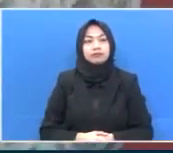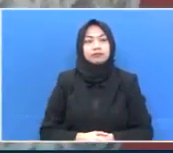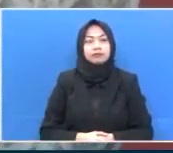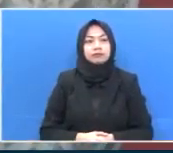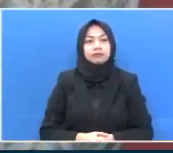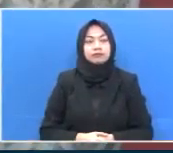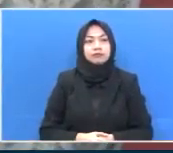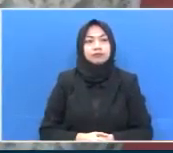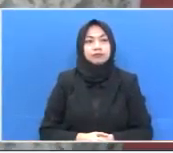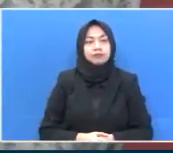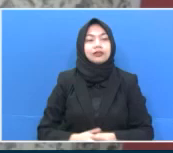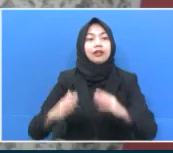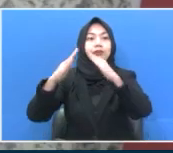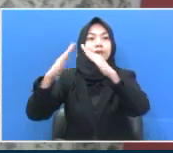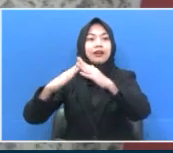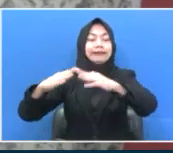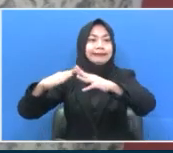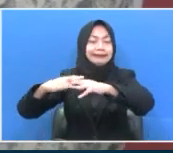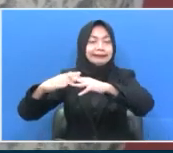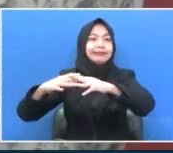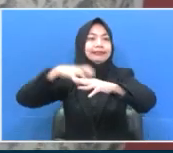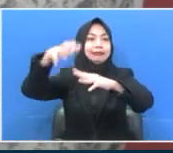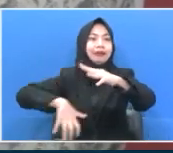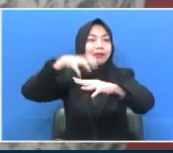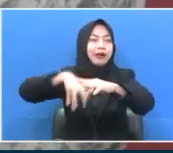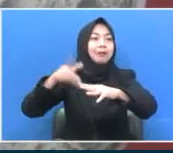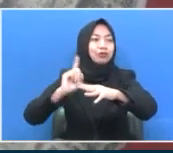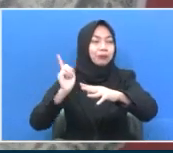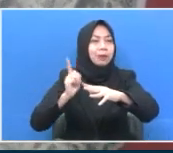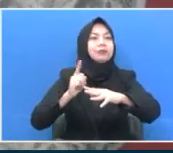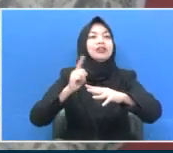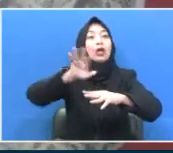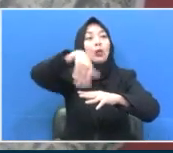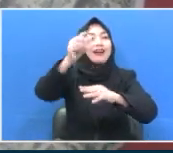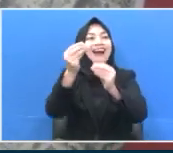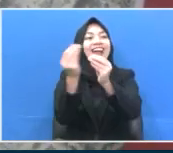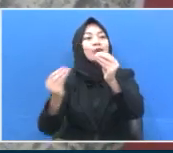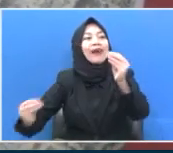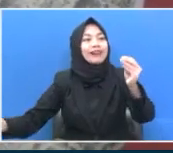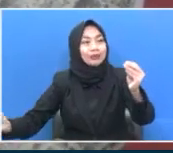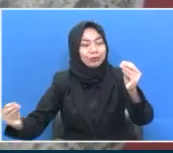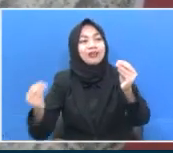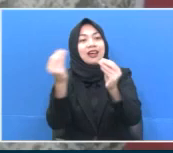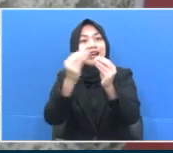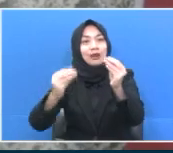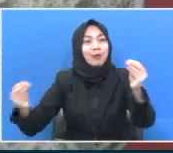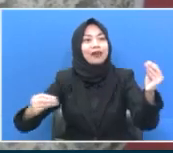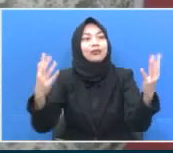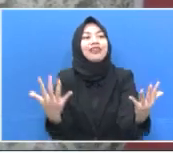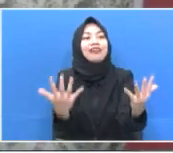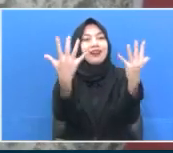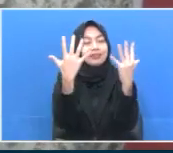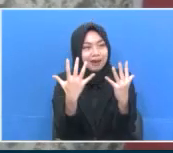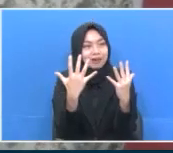pembongkaran karena hari ini tadi sudah berkumpul juga para ahli waris dan semua yang terlibat dan hari ini juga sudah dilakukan